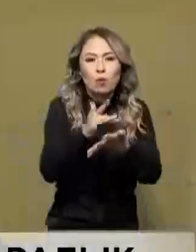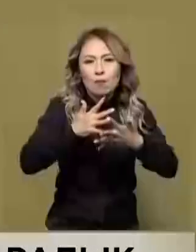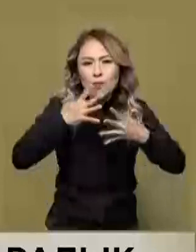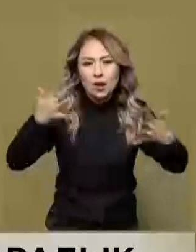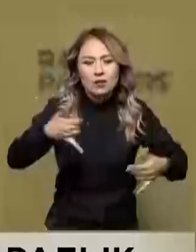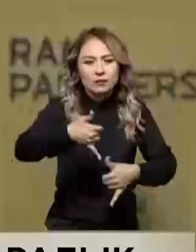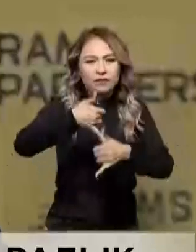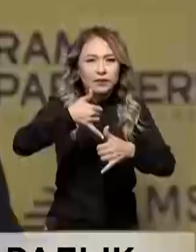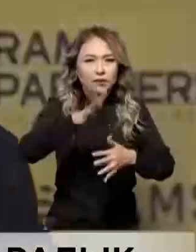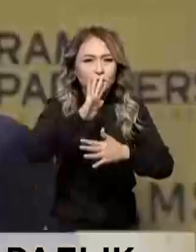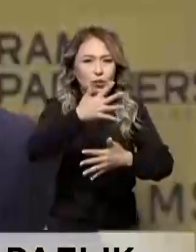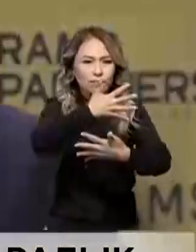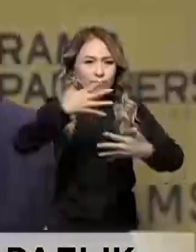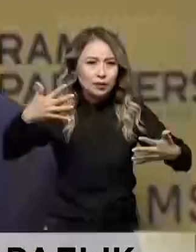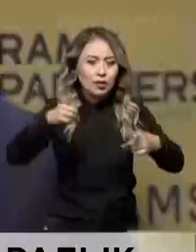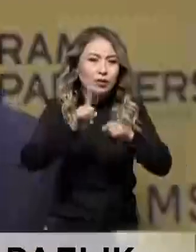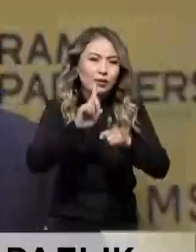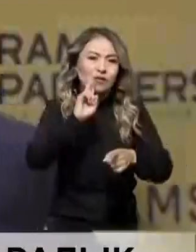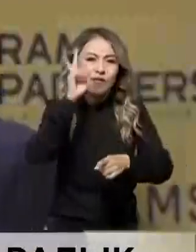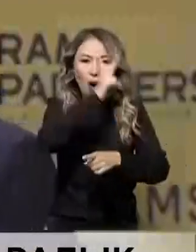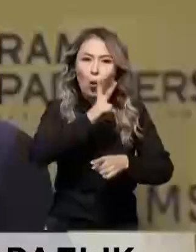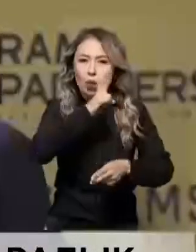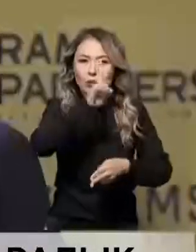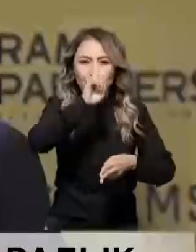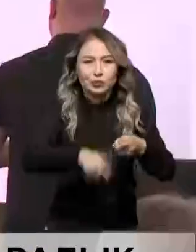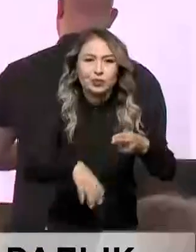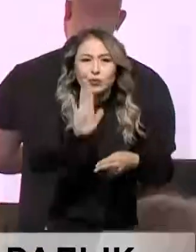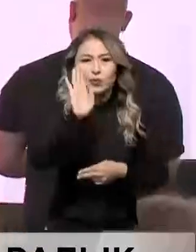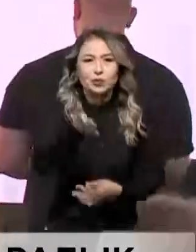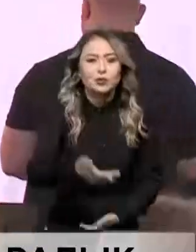биік ғимарат болмақ. Құрылысын 2 жылдан соң аяқтауды жоспарлап отырмыз.